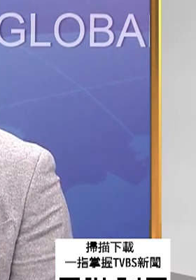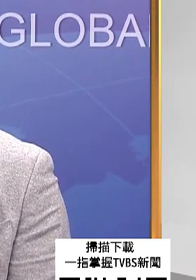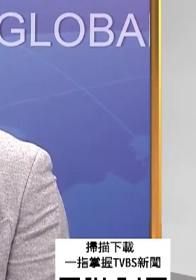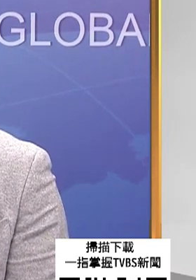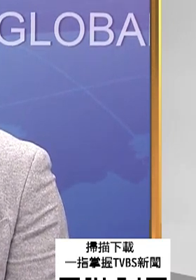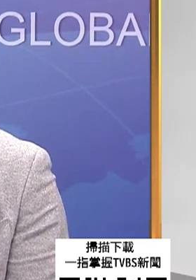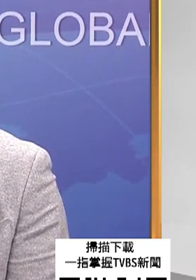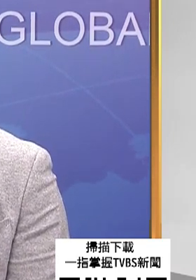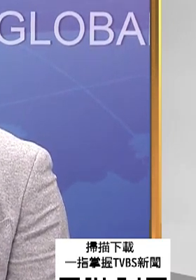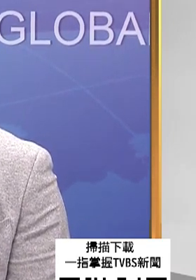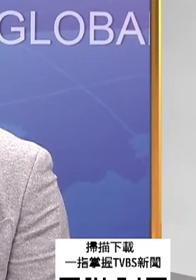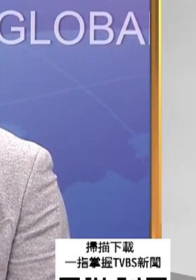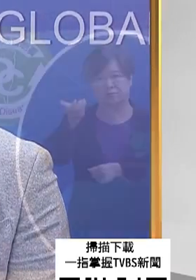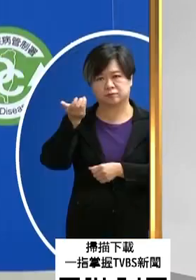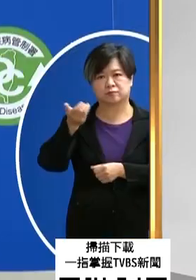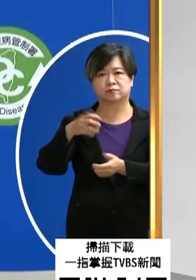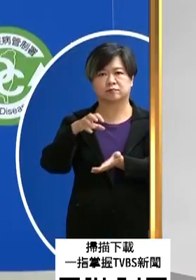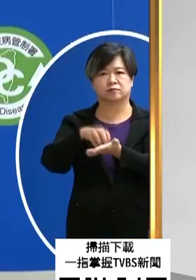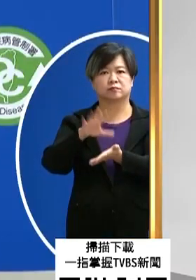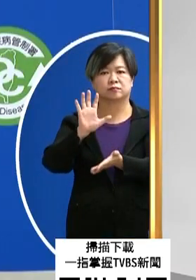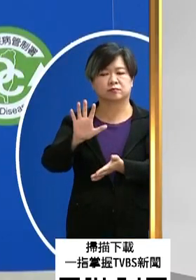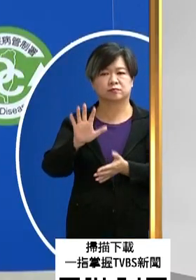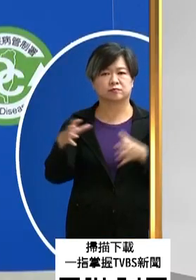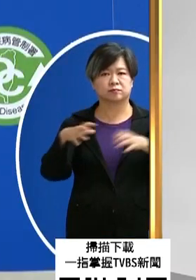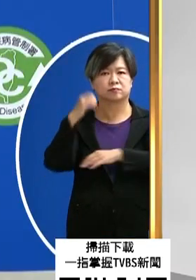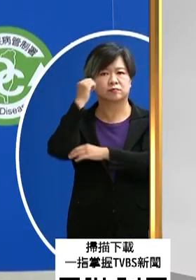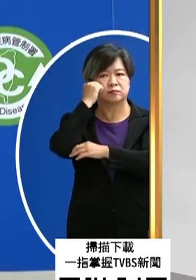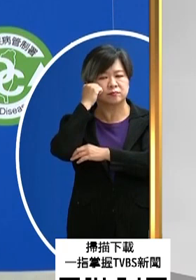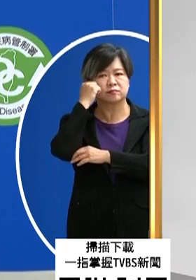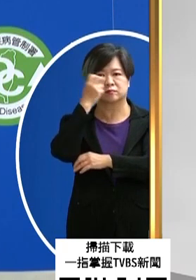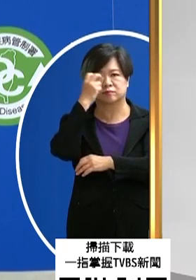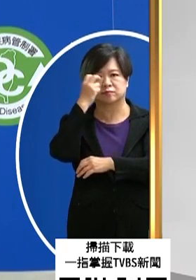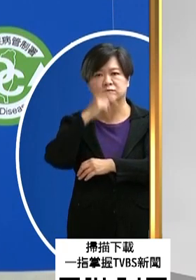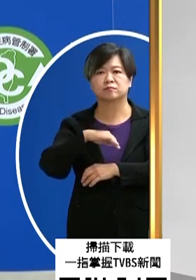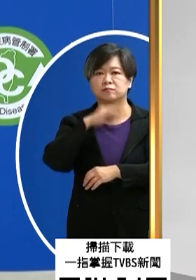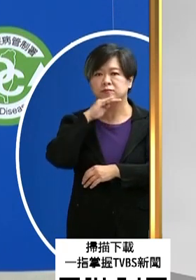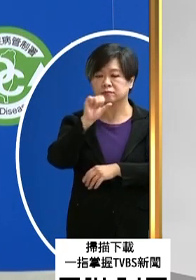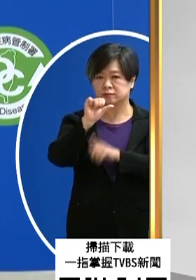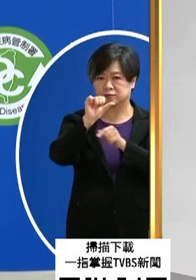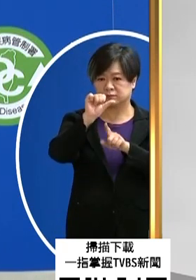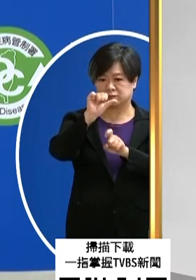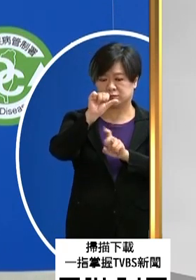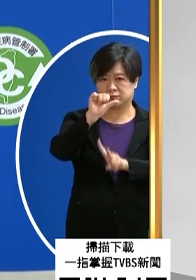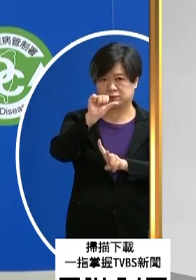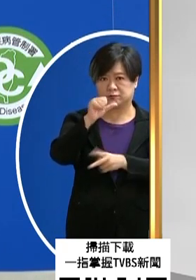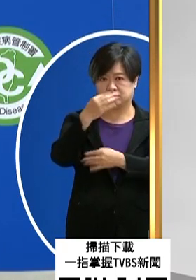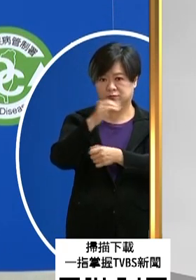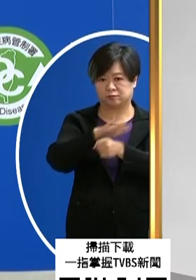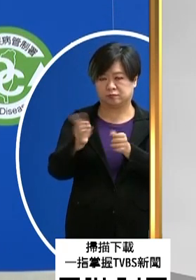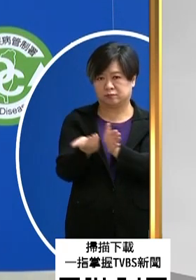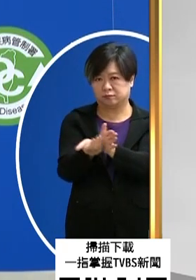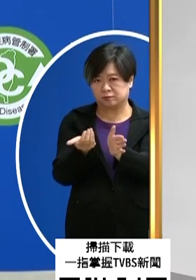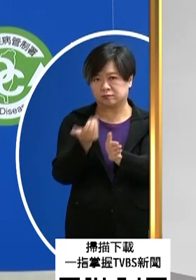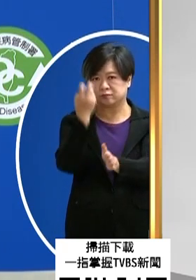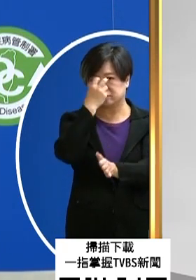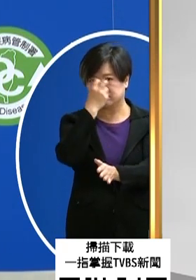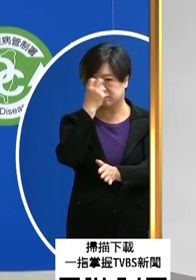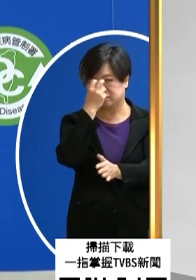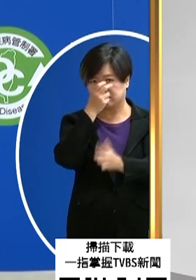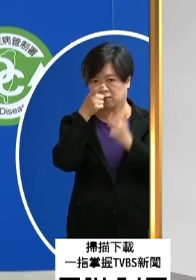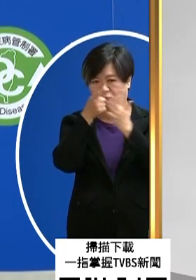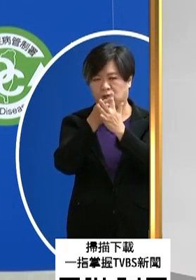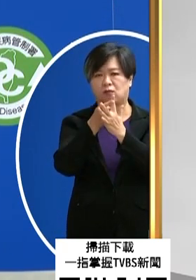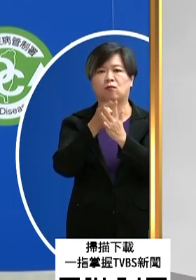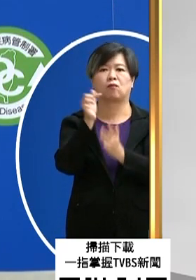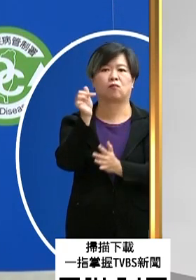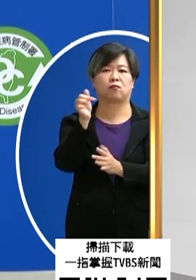那我们这样讲啊，就是看起来他真的累了，而且这一波呢范围太大，没有办法得到精准的